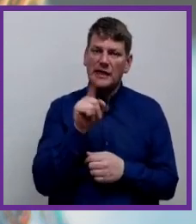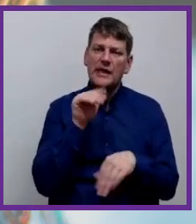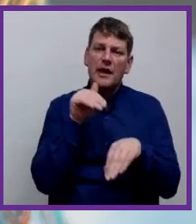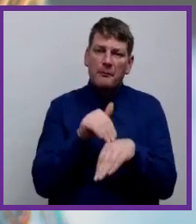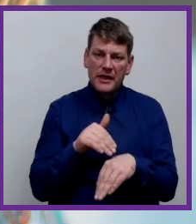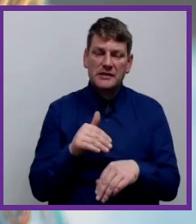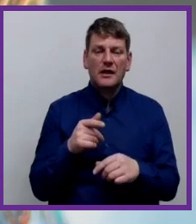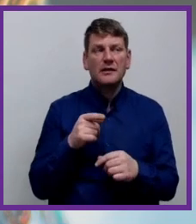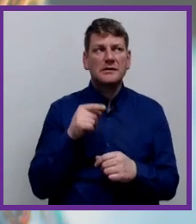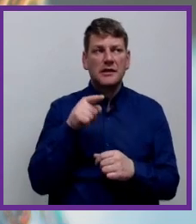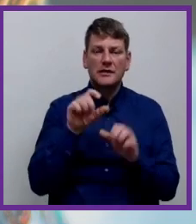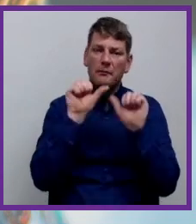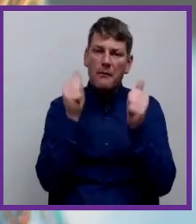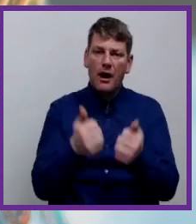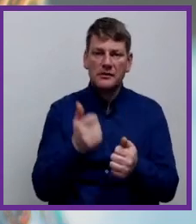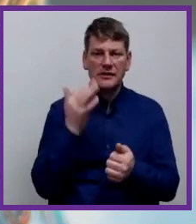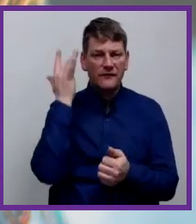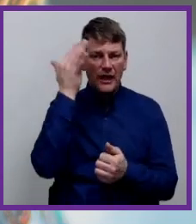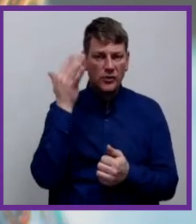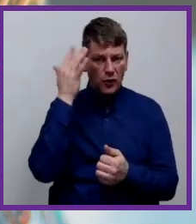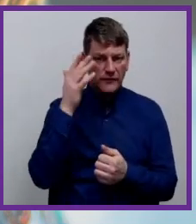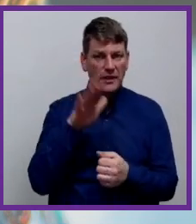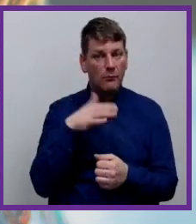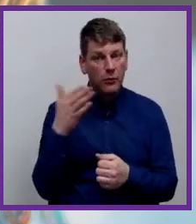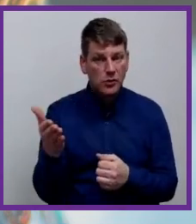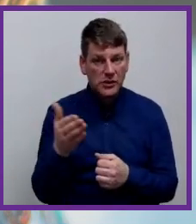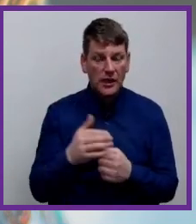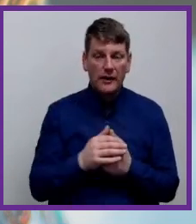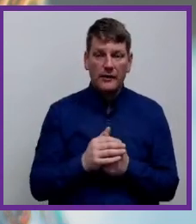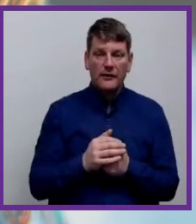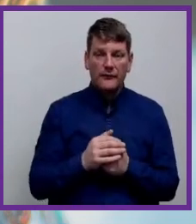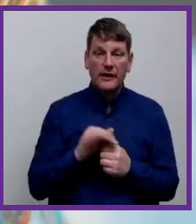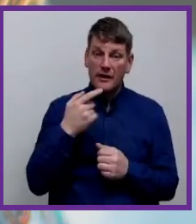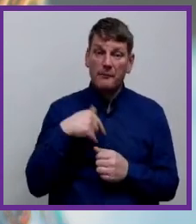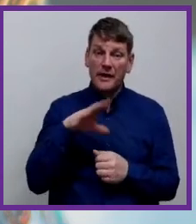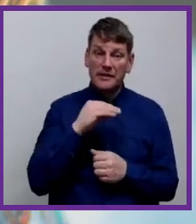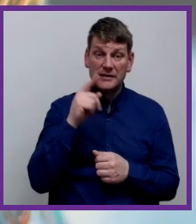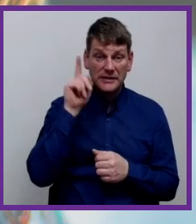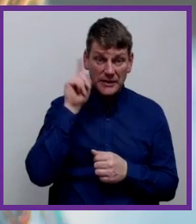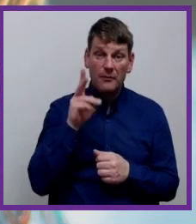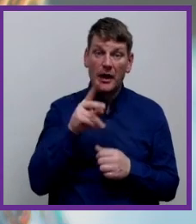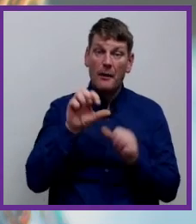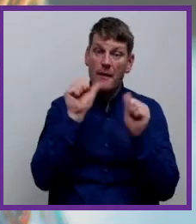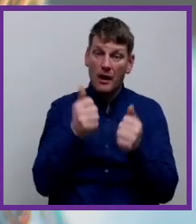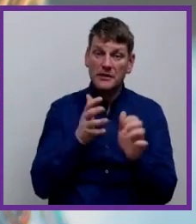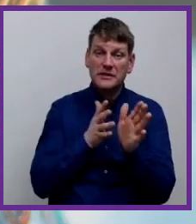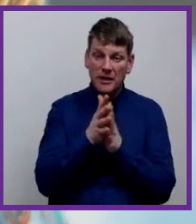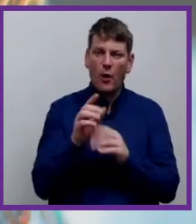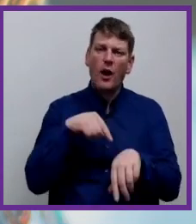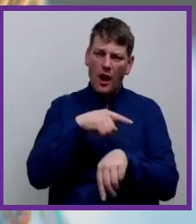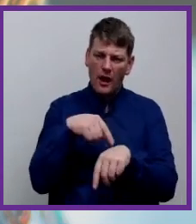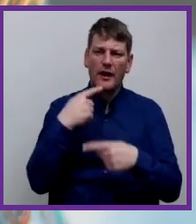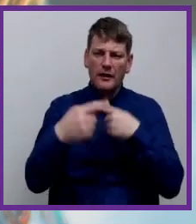tādai mākslas filozofiskajai pusei. Un jā, mēs zinām, ka māksla cauri laiku laikiem